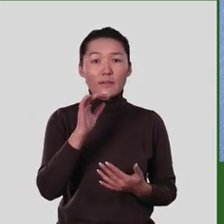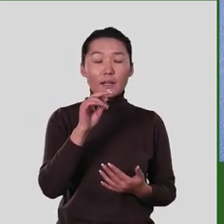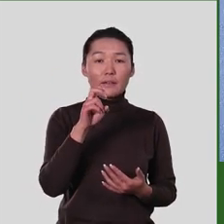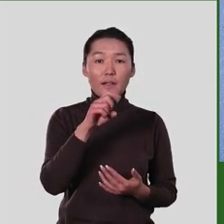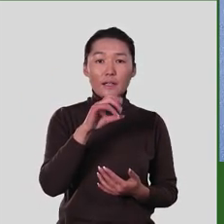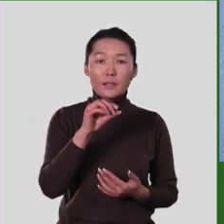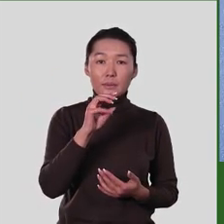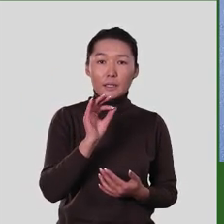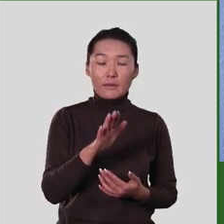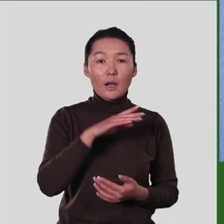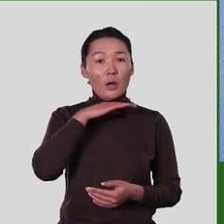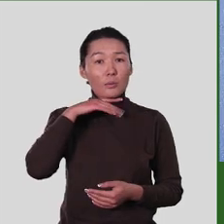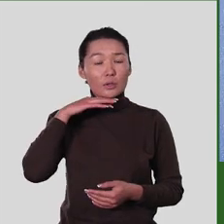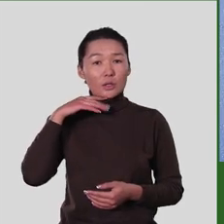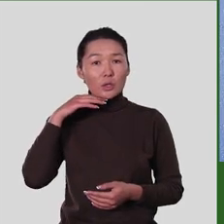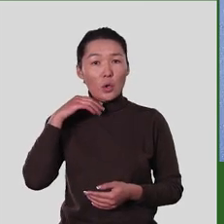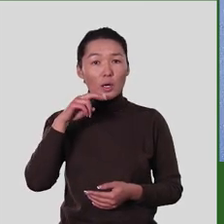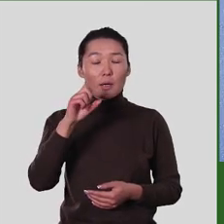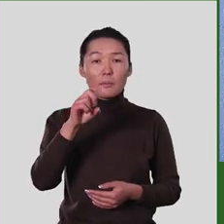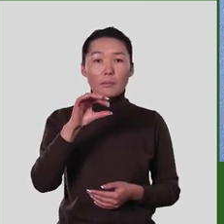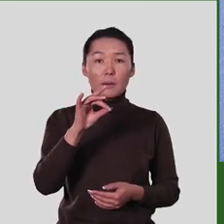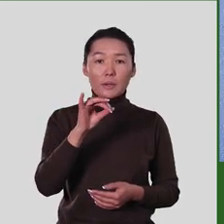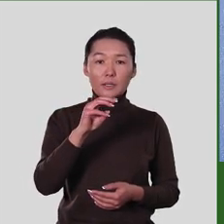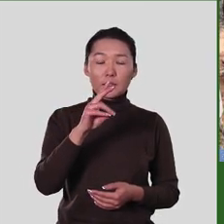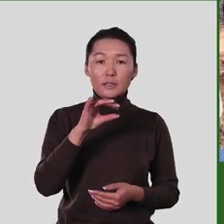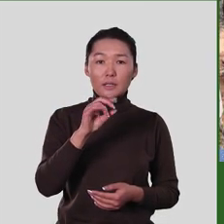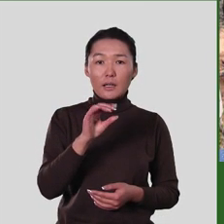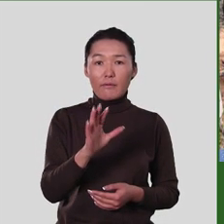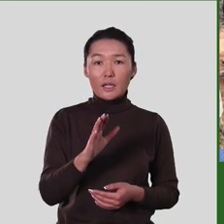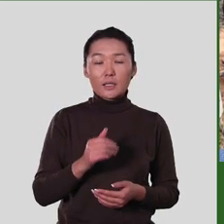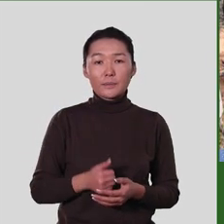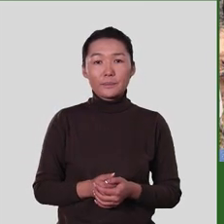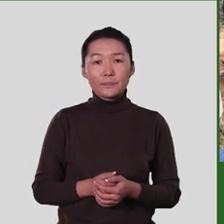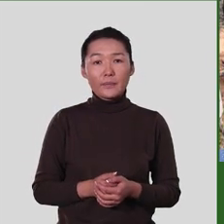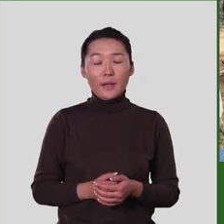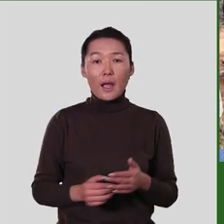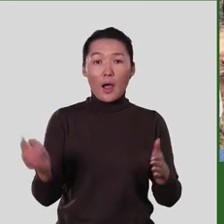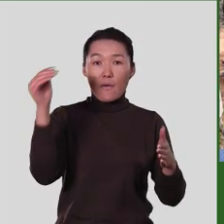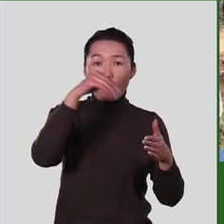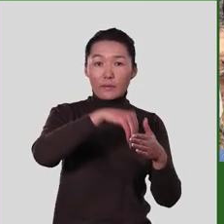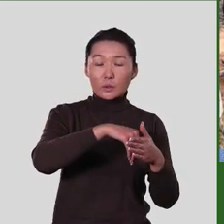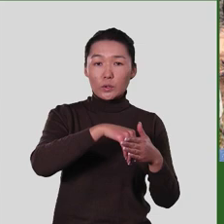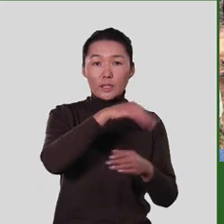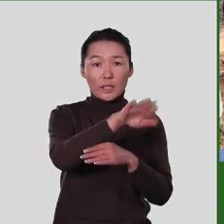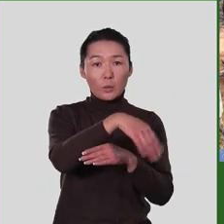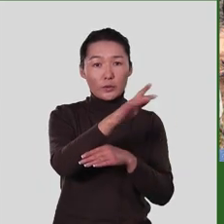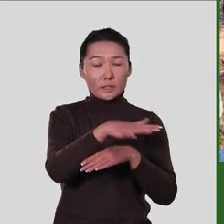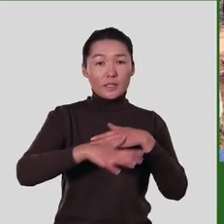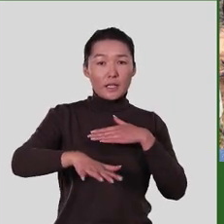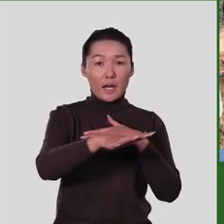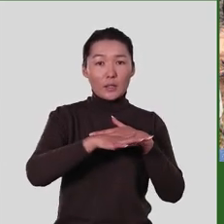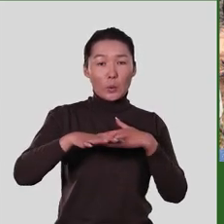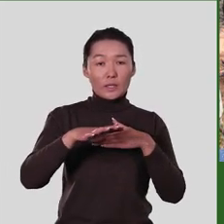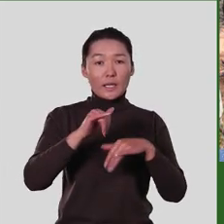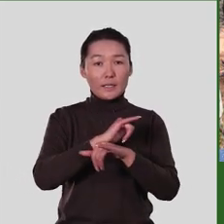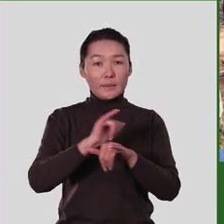лианами, много древовидных папоротников. Во внутренних пустынных районах